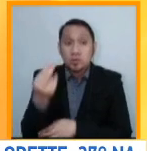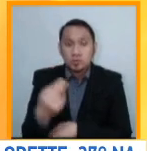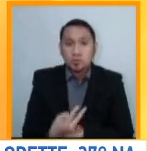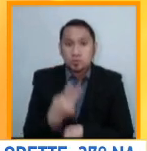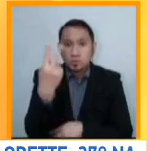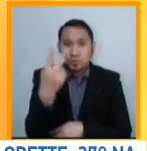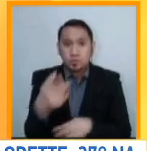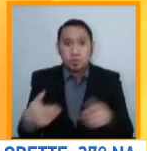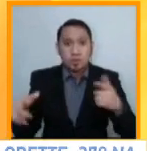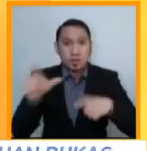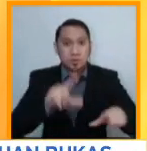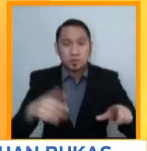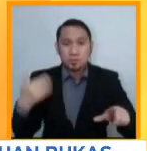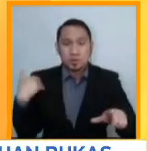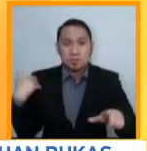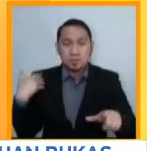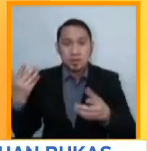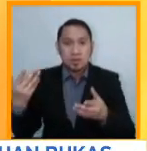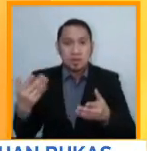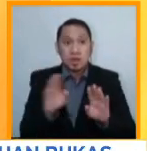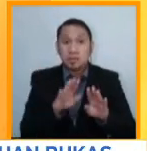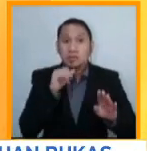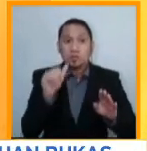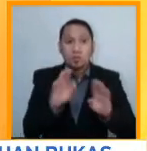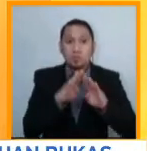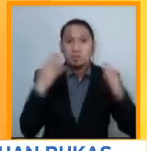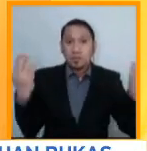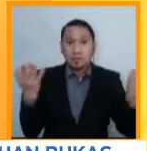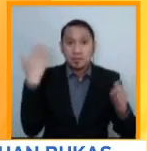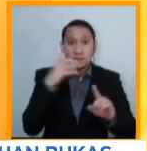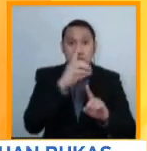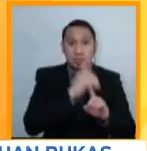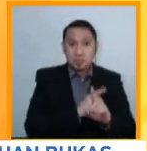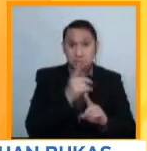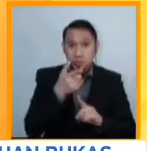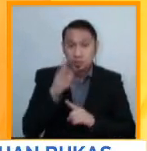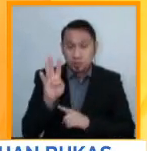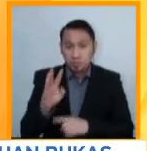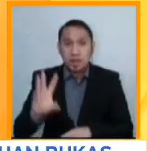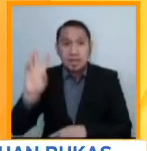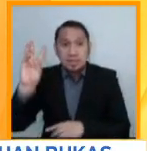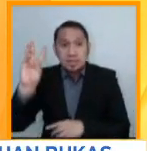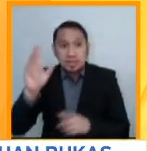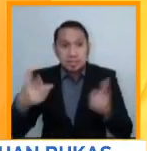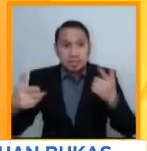noong December 24, habang 6 na laboratorio ang hindi nakapagsumite ng datos kahapon.